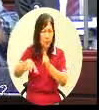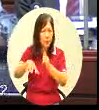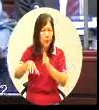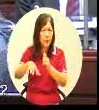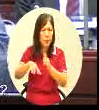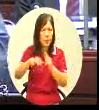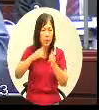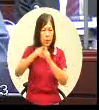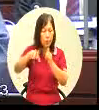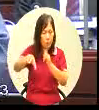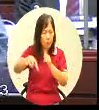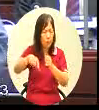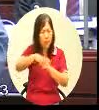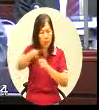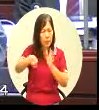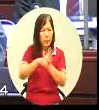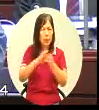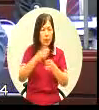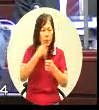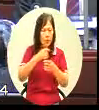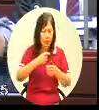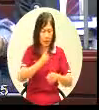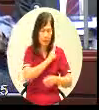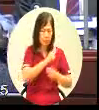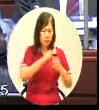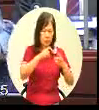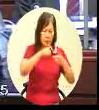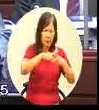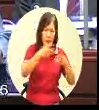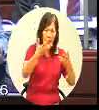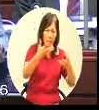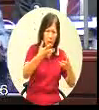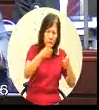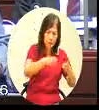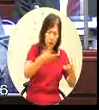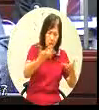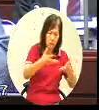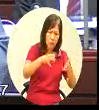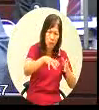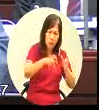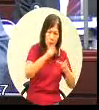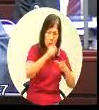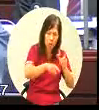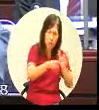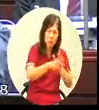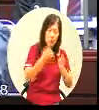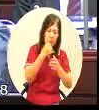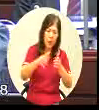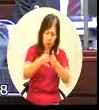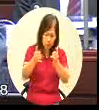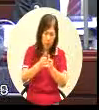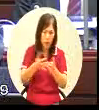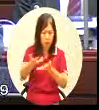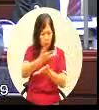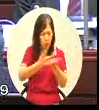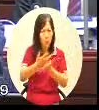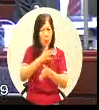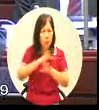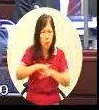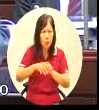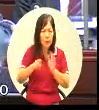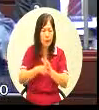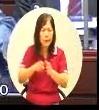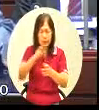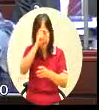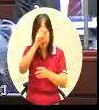政府主动跟港务公司跟移民团体沟通，我们希望能够用他们的